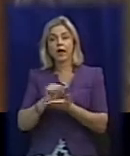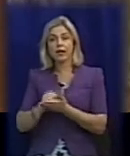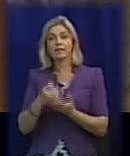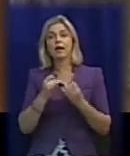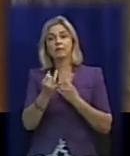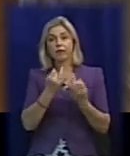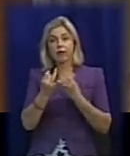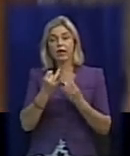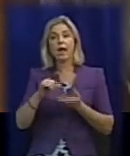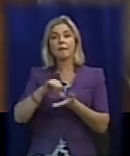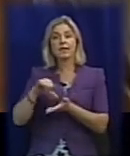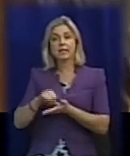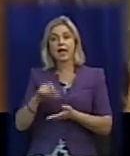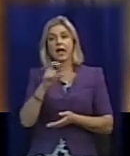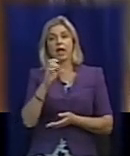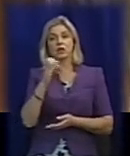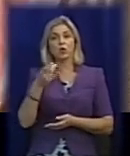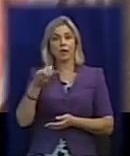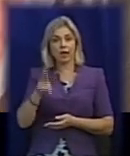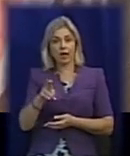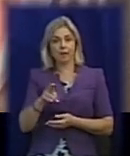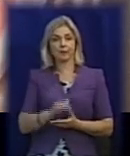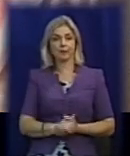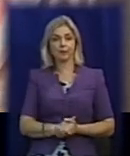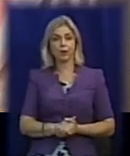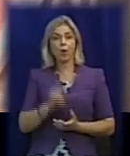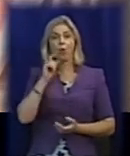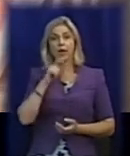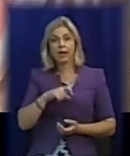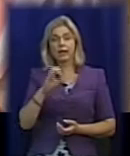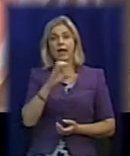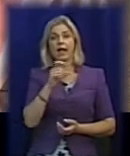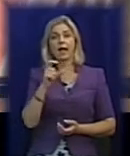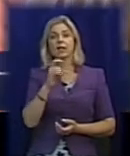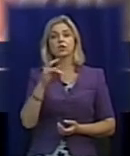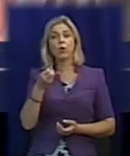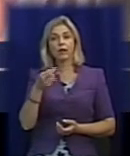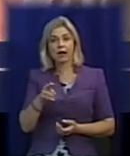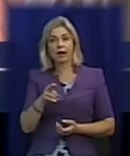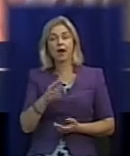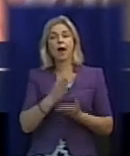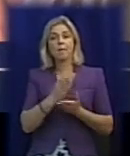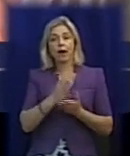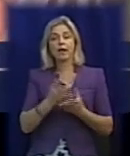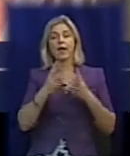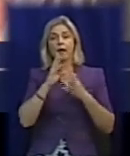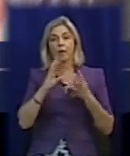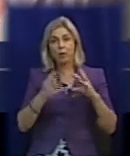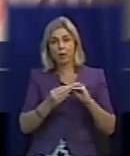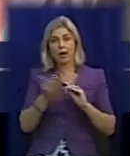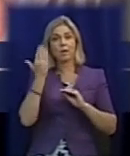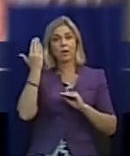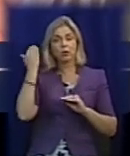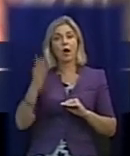представники Естонського центру Східного партнерства. Україна, Естонія, ми… Україна та Естонія мають спільне минуле,